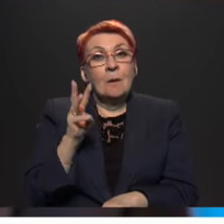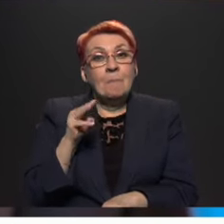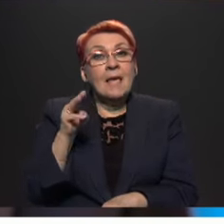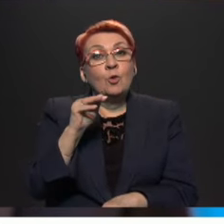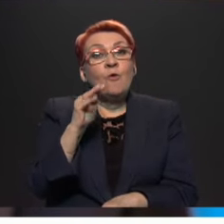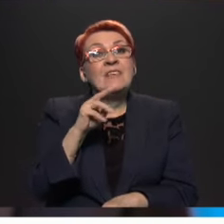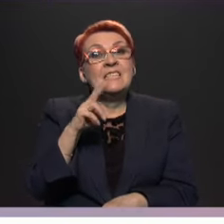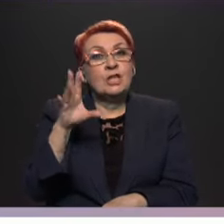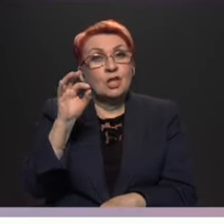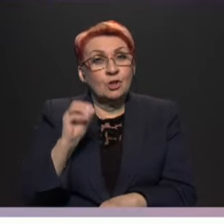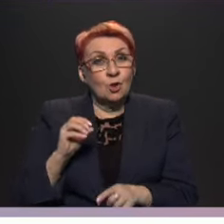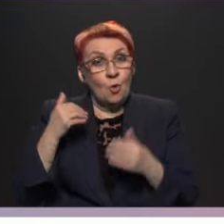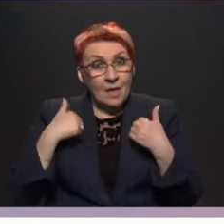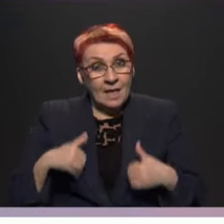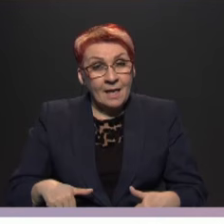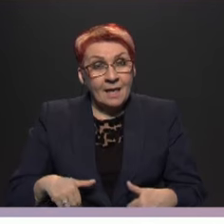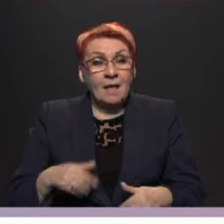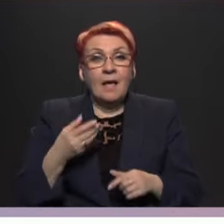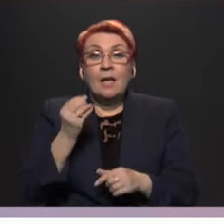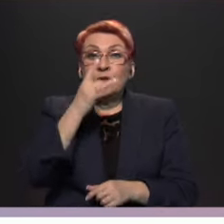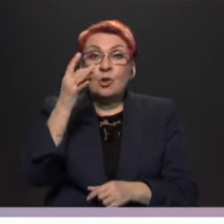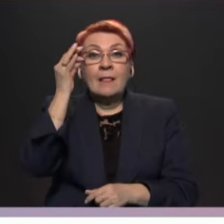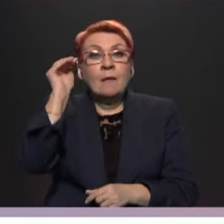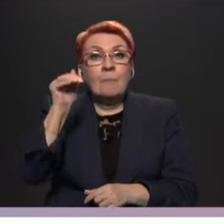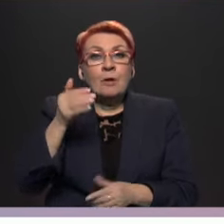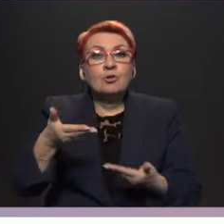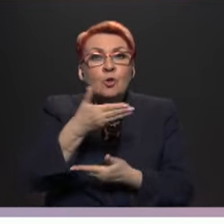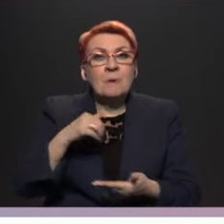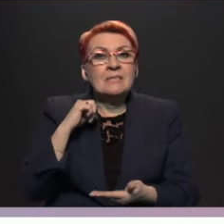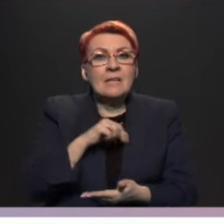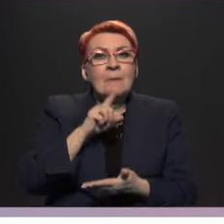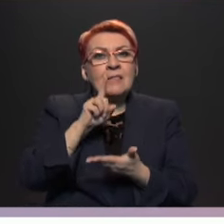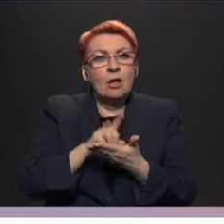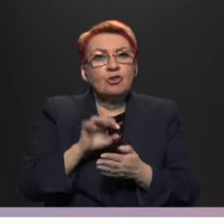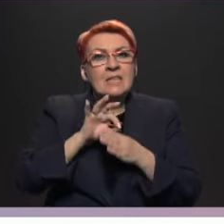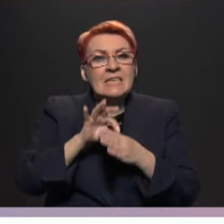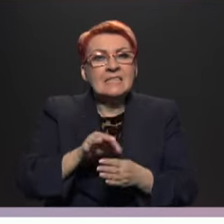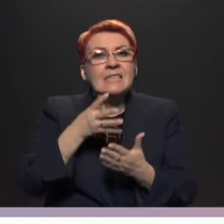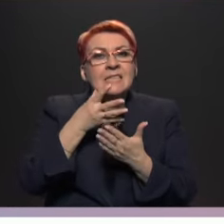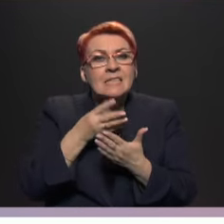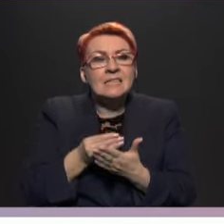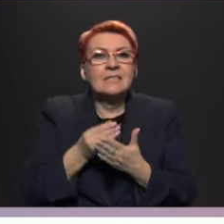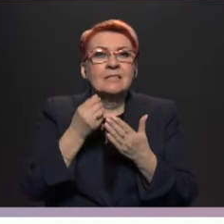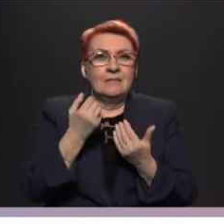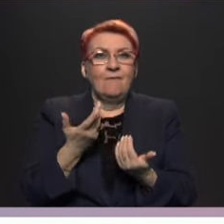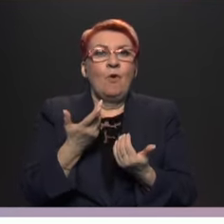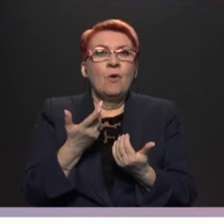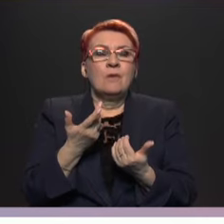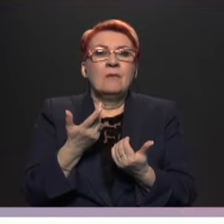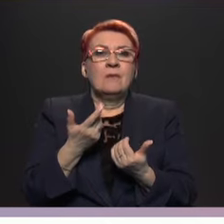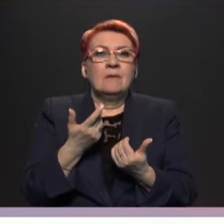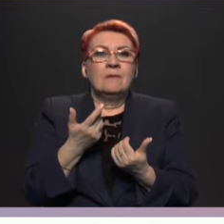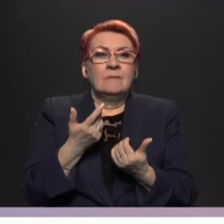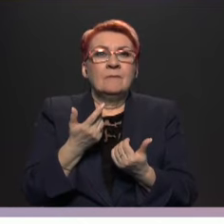метафизическое. И еще раз это напоминание о том, что мы сами должны нести свой крест. Вот. Каждому дается